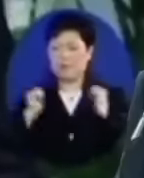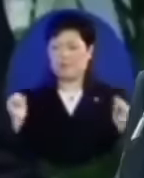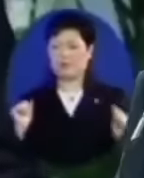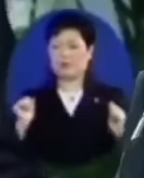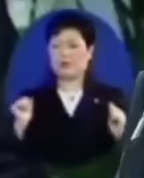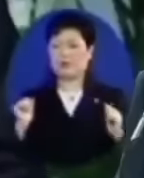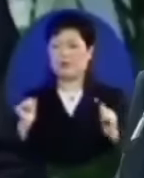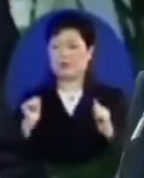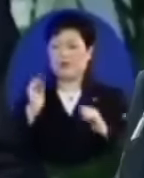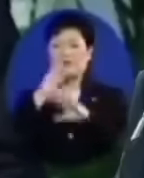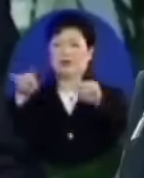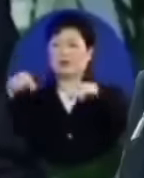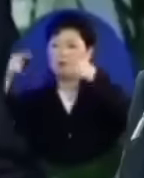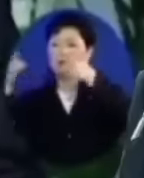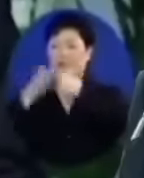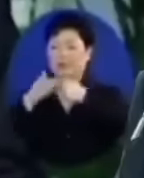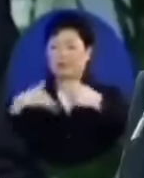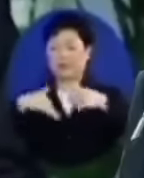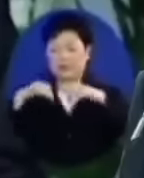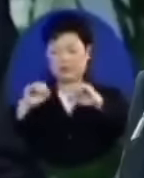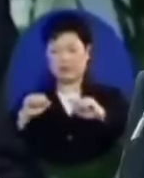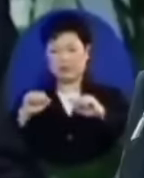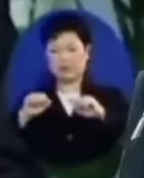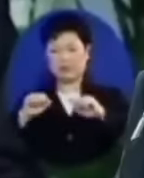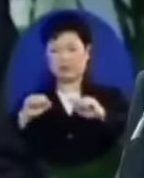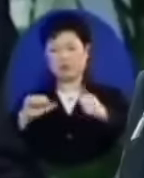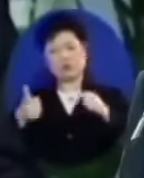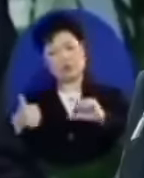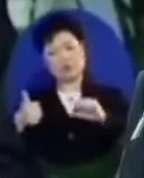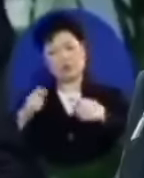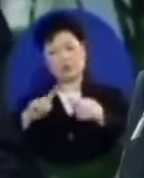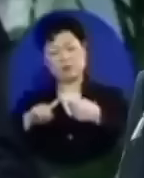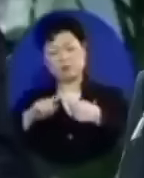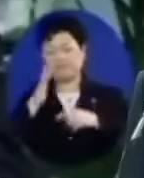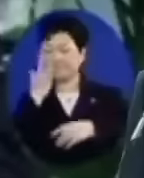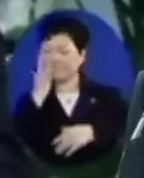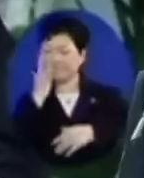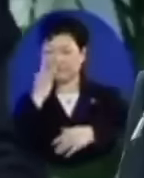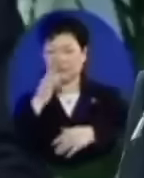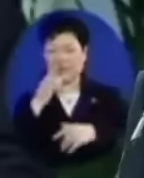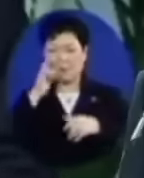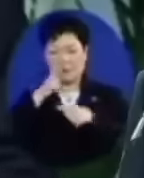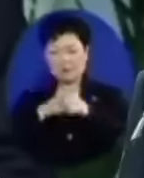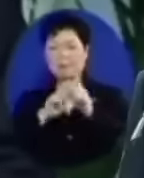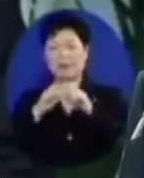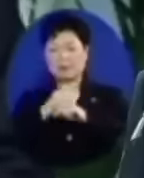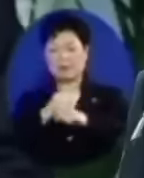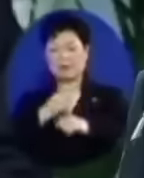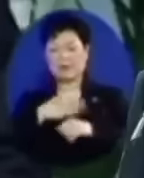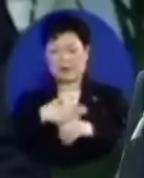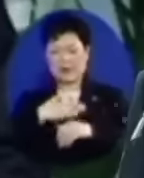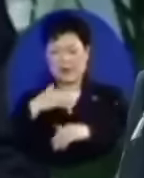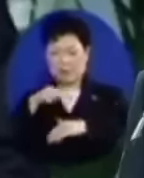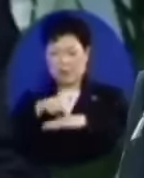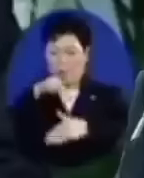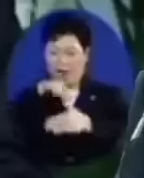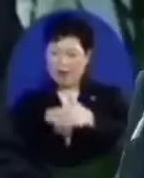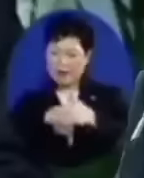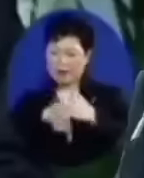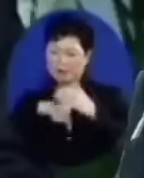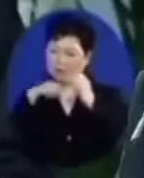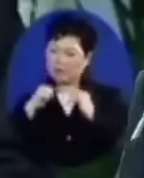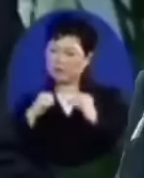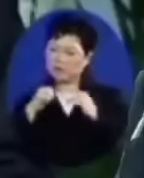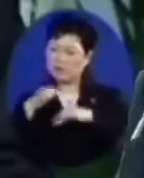때문에 자기가 살았는지 죽었는지 알지 못합니다. 바울 선생이 말하기를 내가 몸 안에 있었는지 몸 밖에